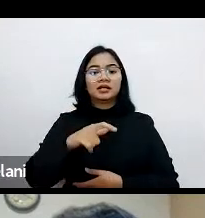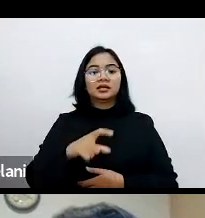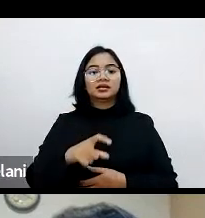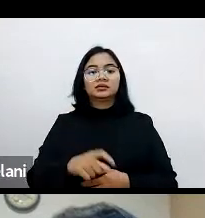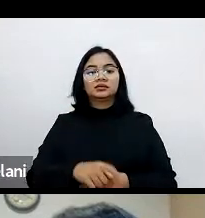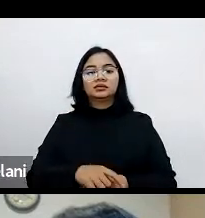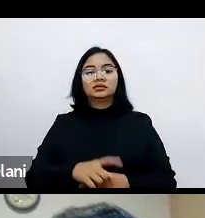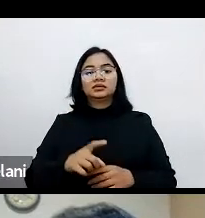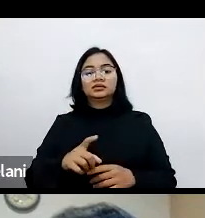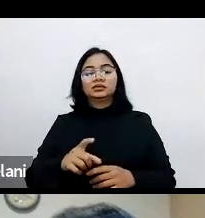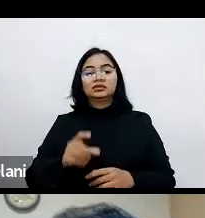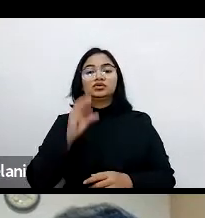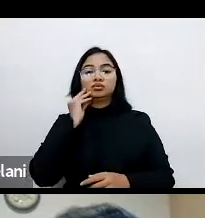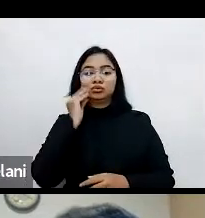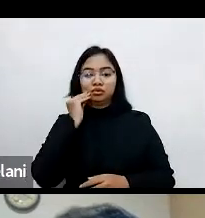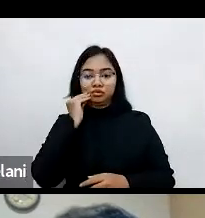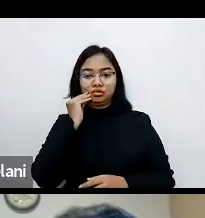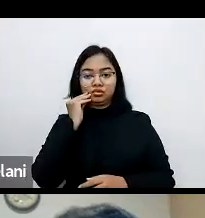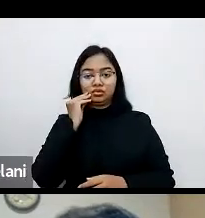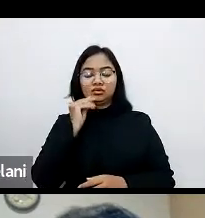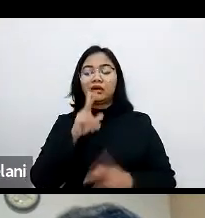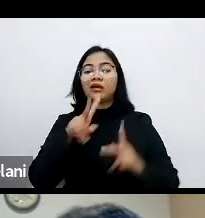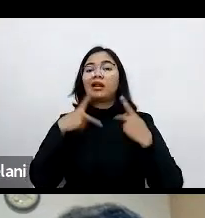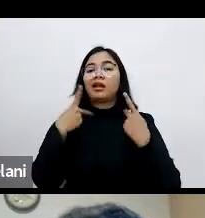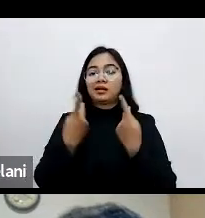usia gitu ya, kelas gitu,